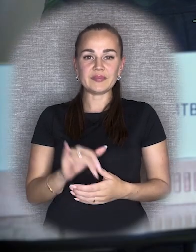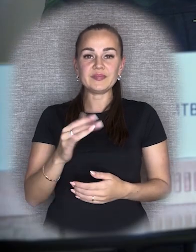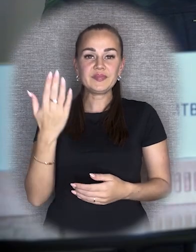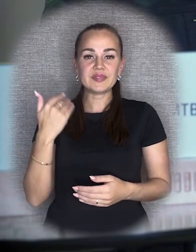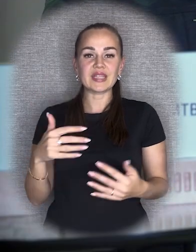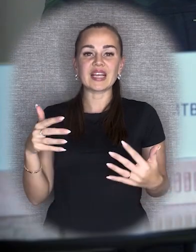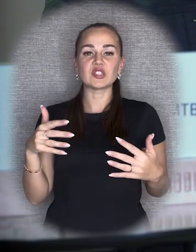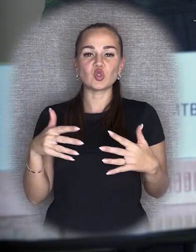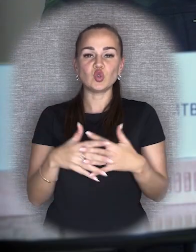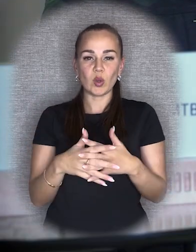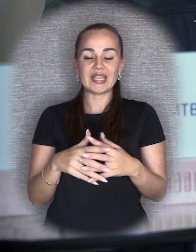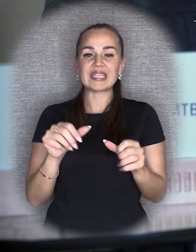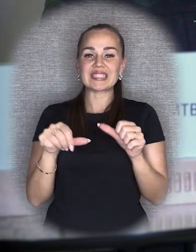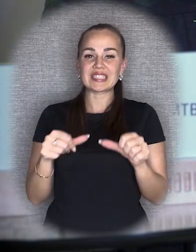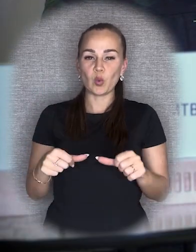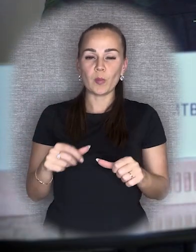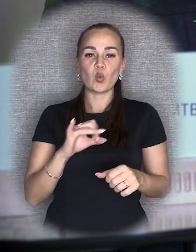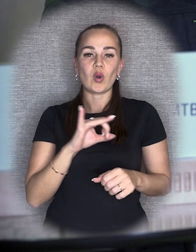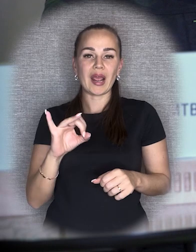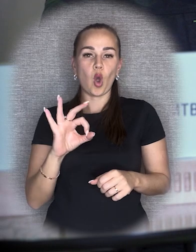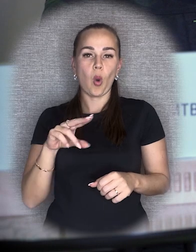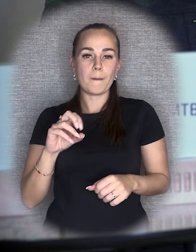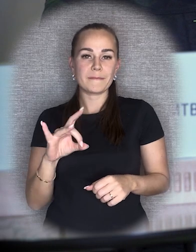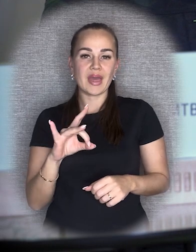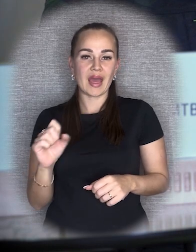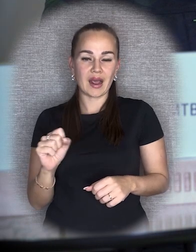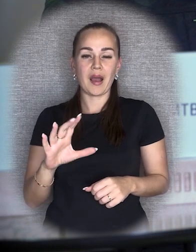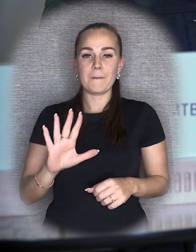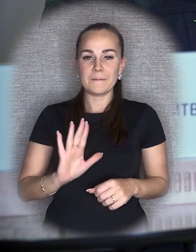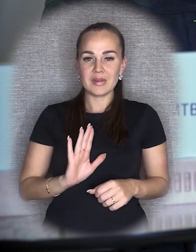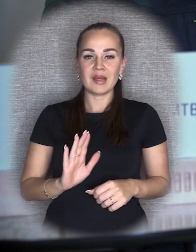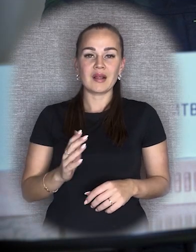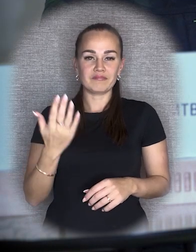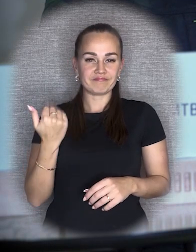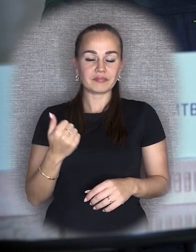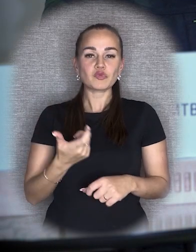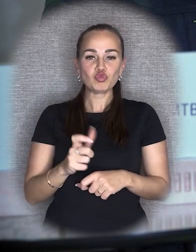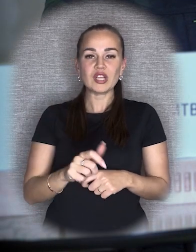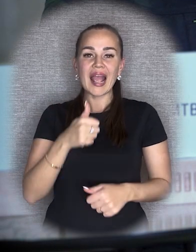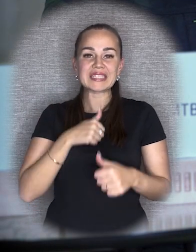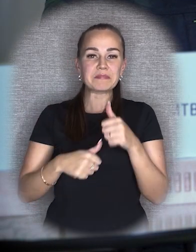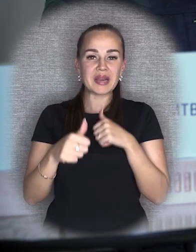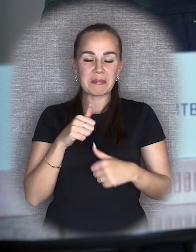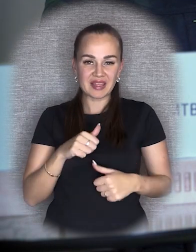соединили скульптуру и оперу. Это был такой достаточно экспериментальный